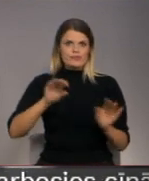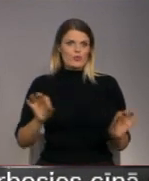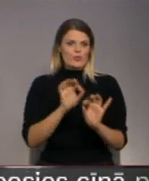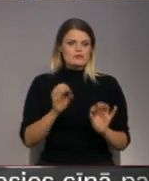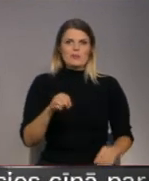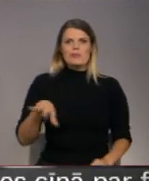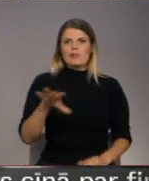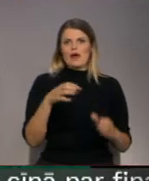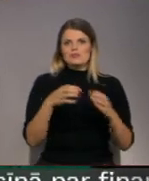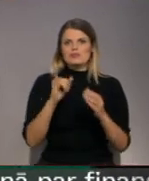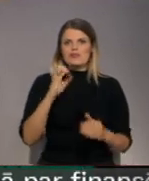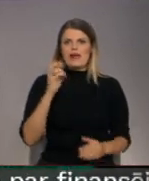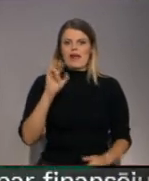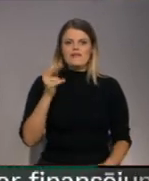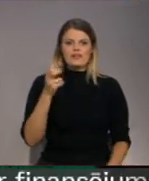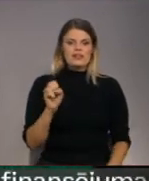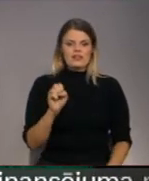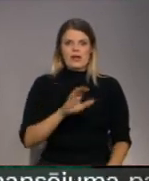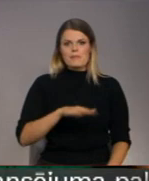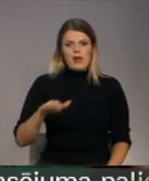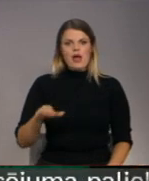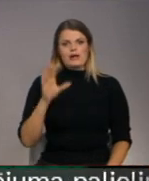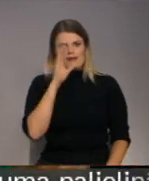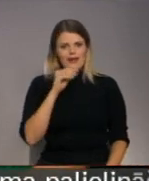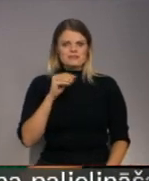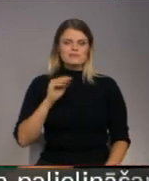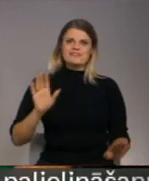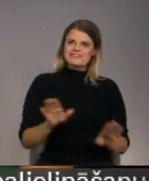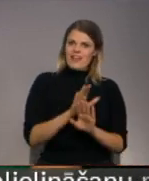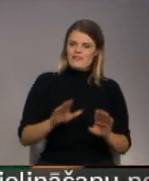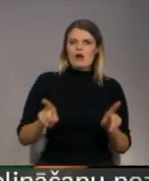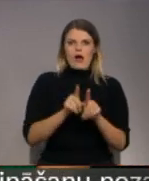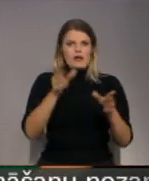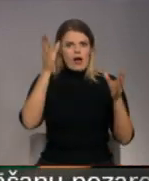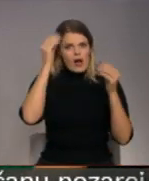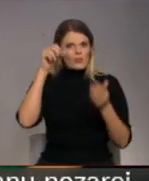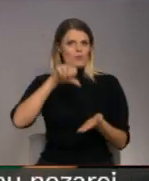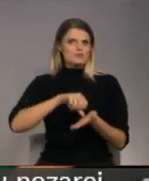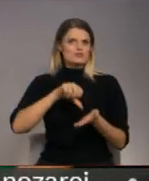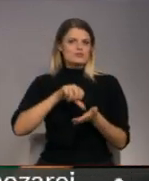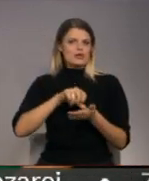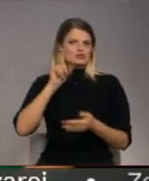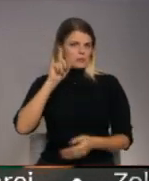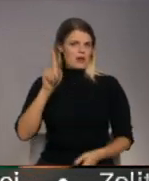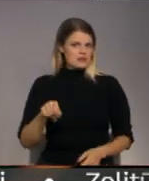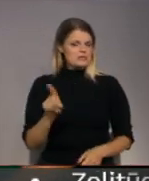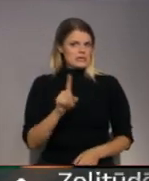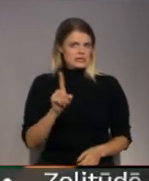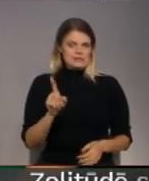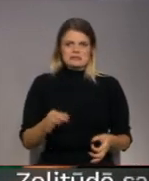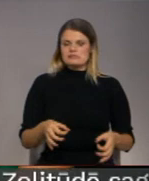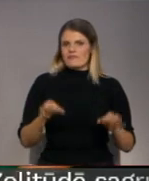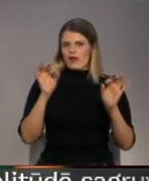sveica bērndārza Ieviņa audzēkņi. Bērniem tā ir iespēja nevien padziedāt, bet arī apgūt uzstāšanās prasmi, kas arī ir viena